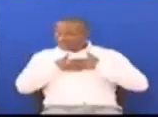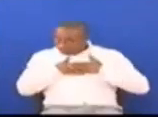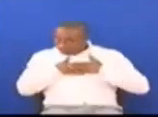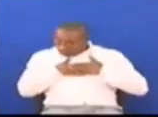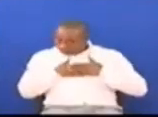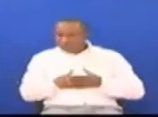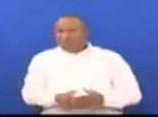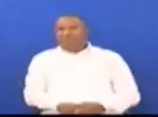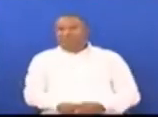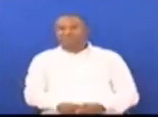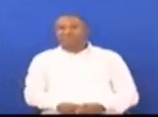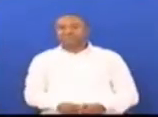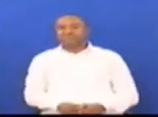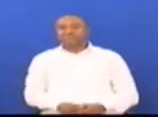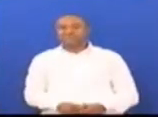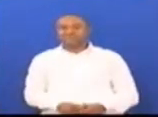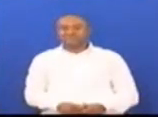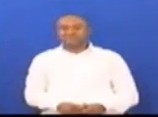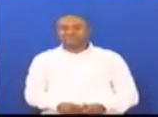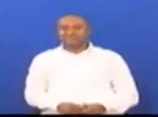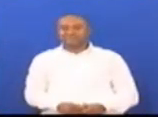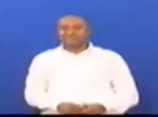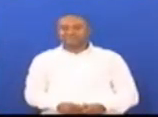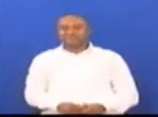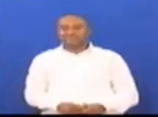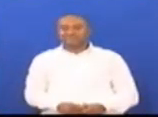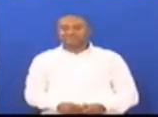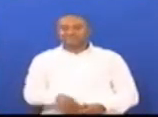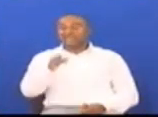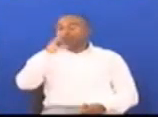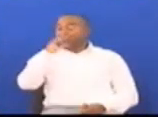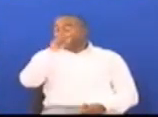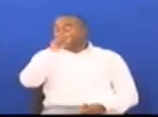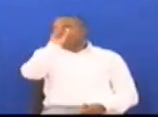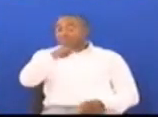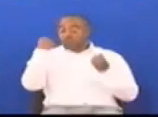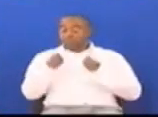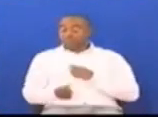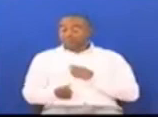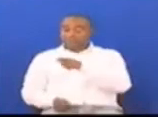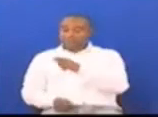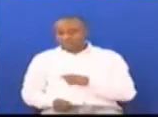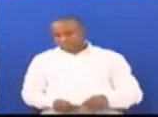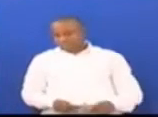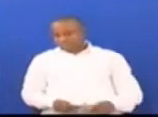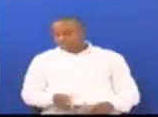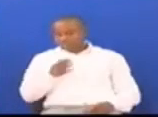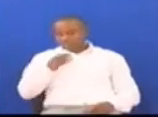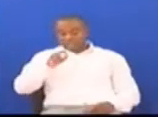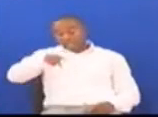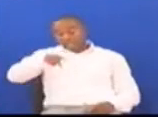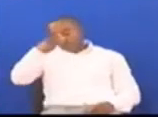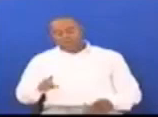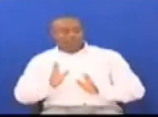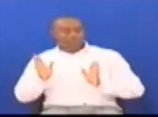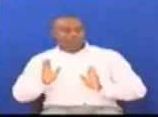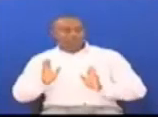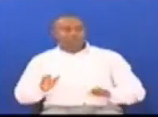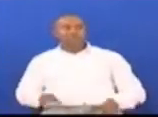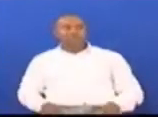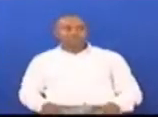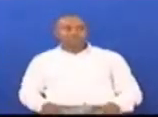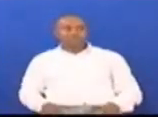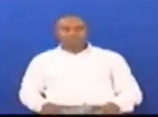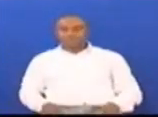sana. Asante sana, nakushukuru sana. Maneno ya mzee mzima hayo. Hayaanguki chini ovyo ovyo. Sana.